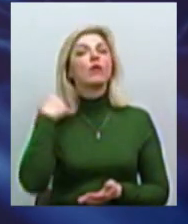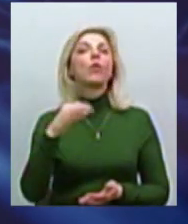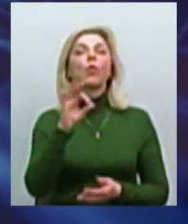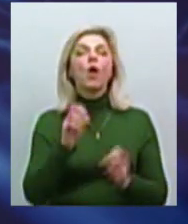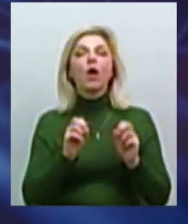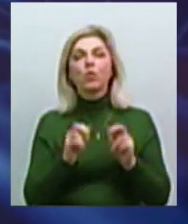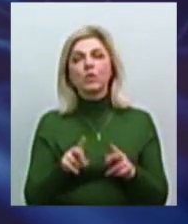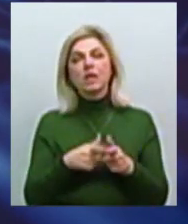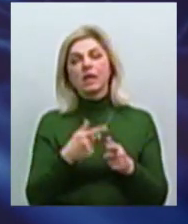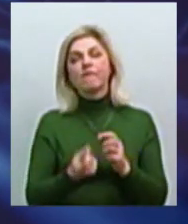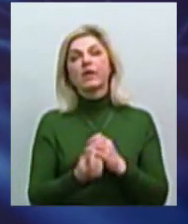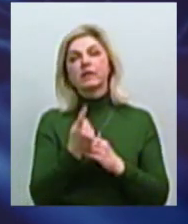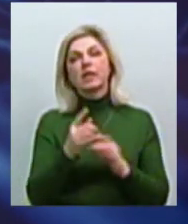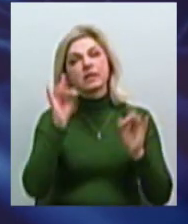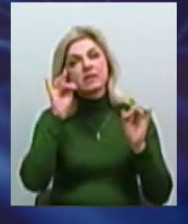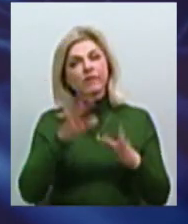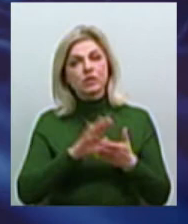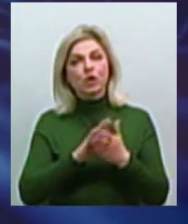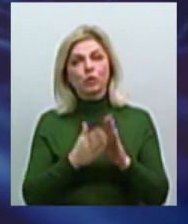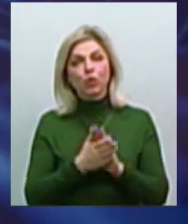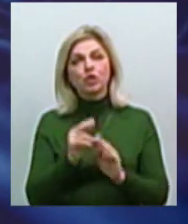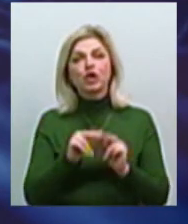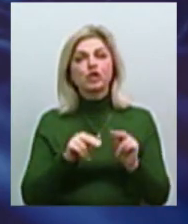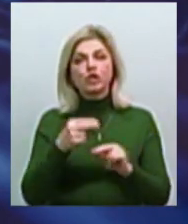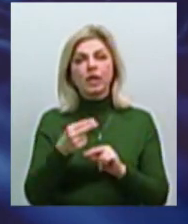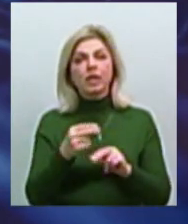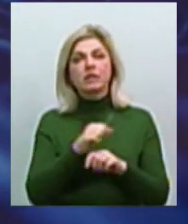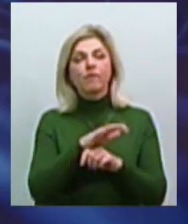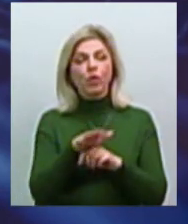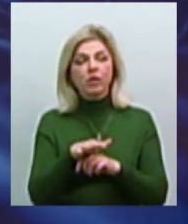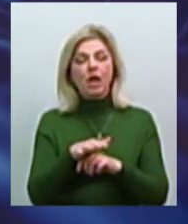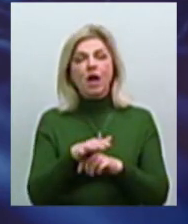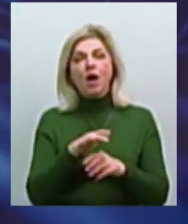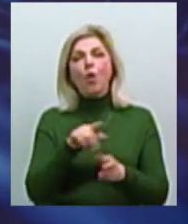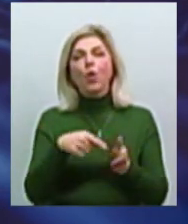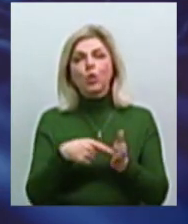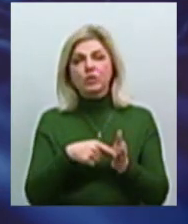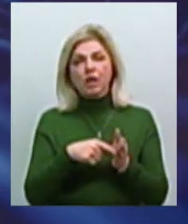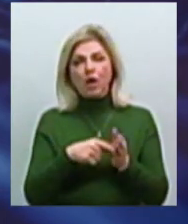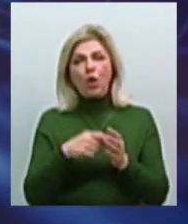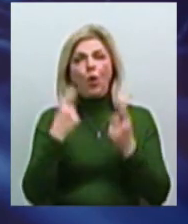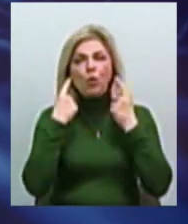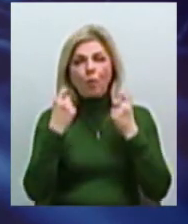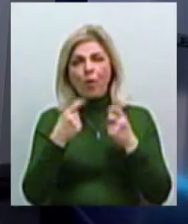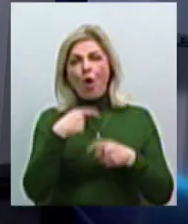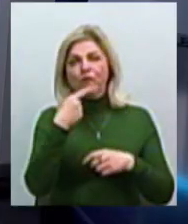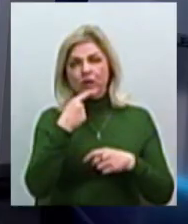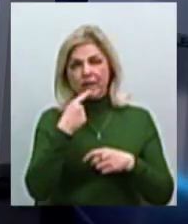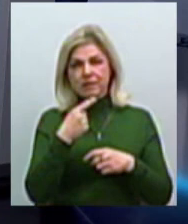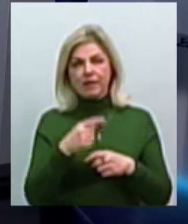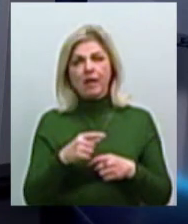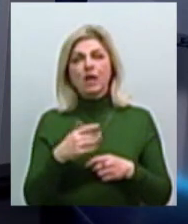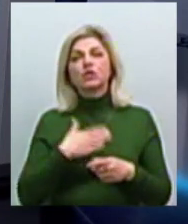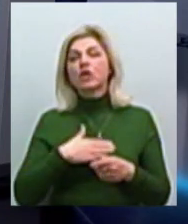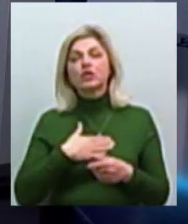загрозу або виникнення надзвичайних ситуацій через мережу вуличних гучномовців. Кінець цитати. Скажіть, будь ласка, для